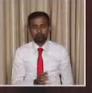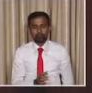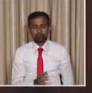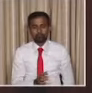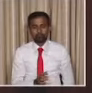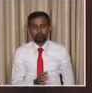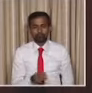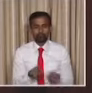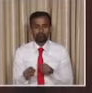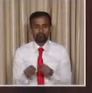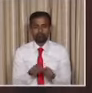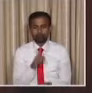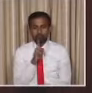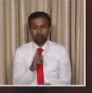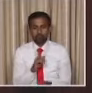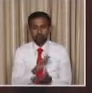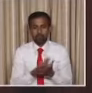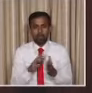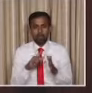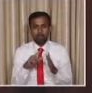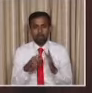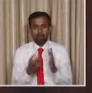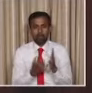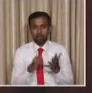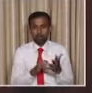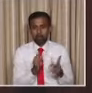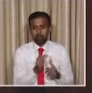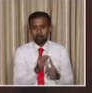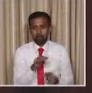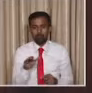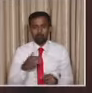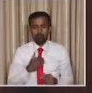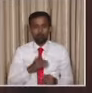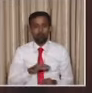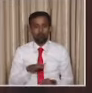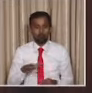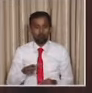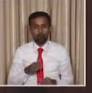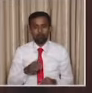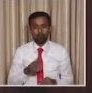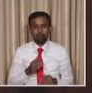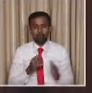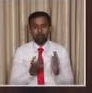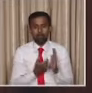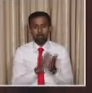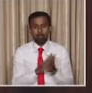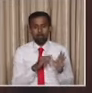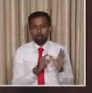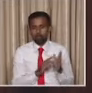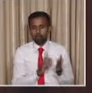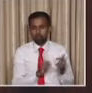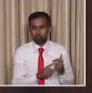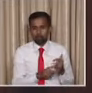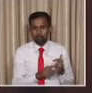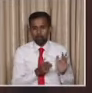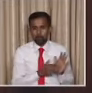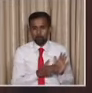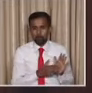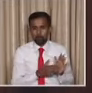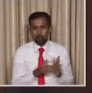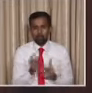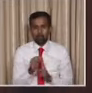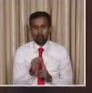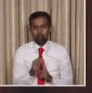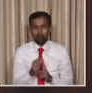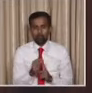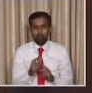මම කියන්න කැමති හාරිෂ්පත්තුව මහනුවර දිස්ත්‍රික්කයේ මගේ ආසනේ හාරිෂ්පත්තුව උඩු දුම්බර මැද දුම්බර පාත